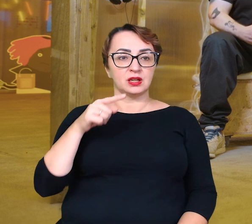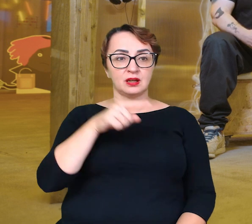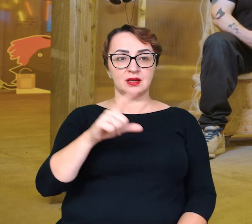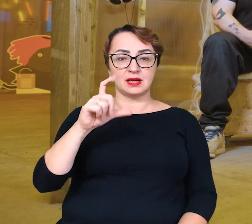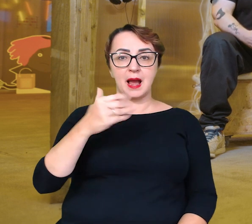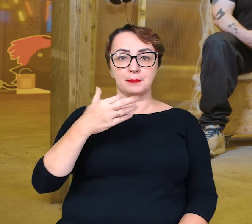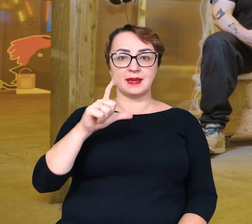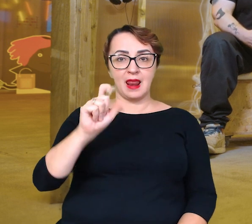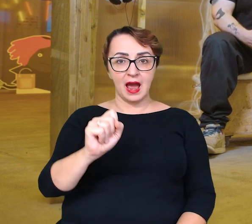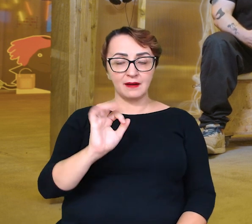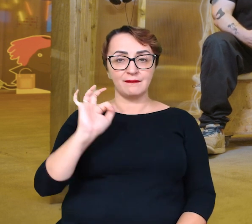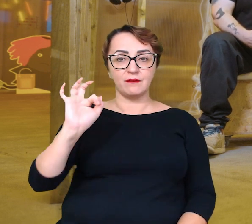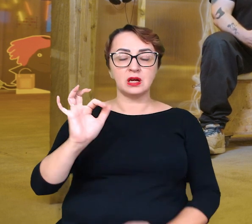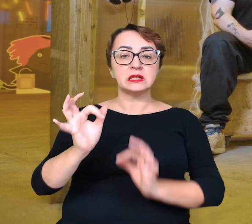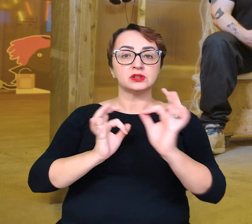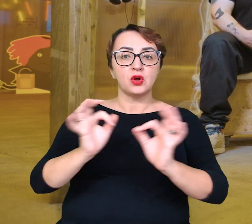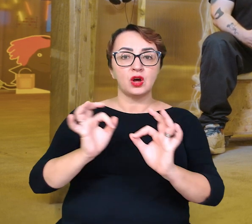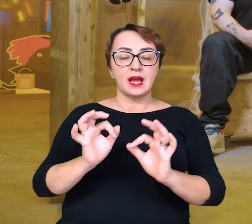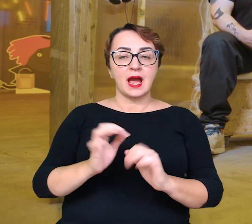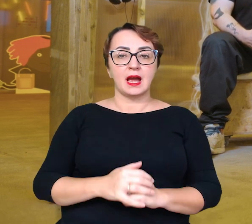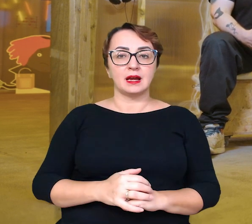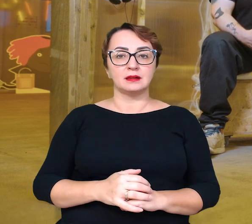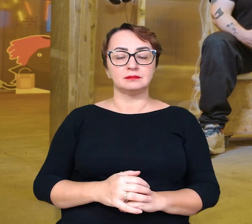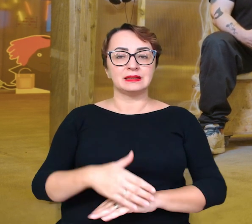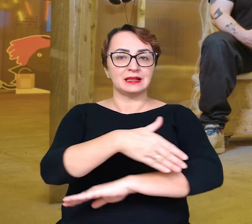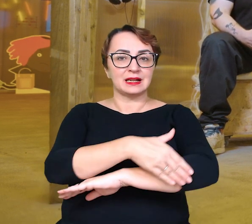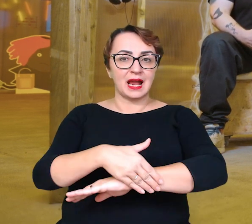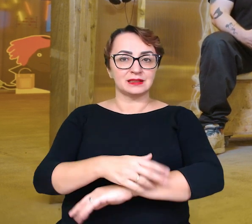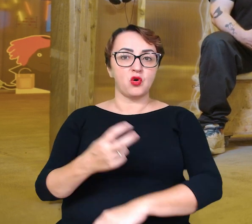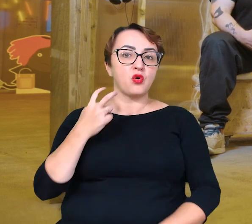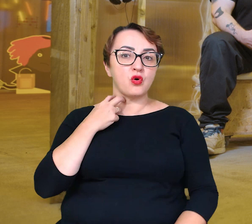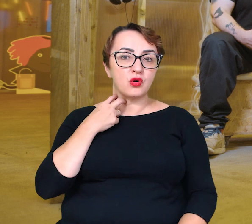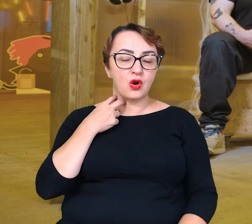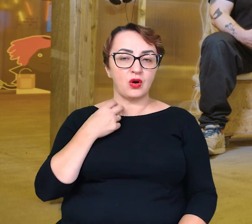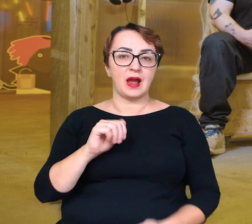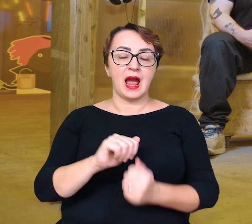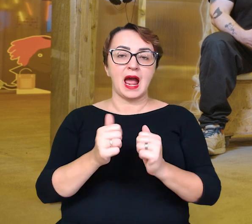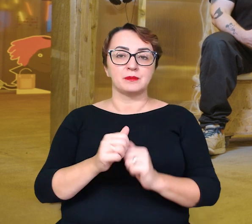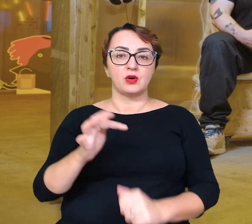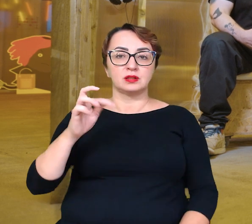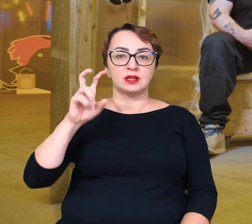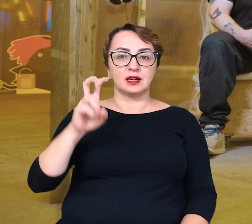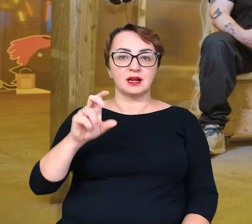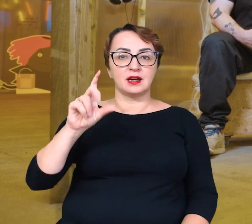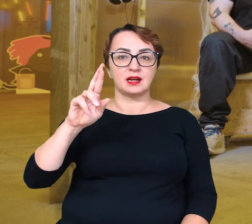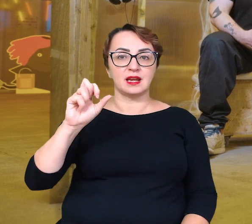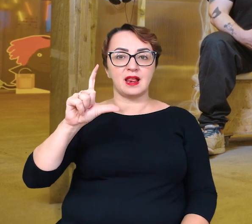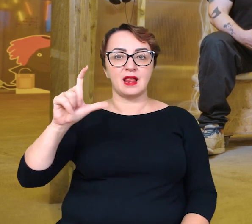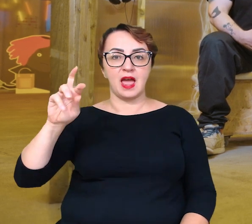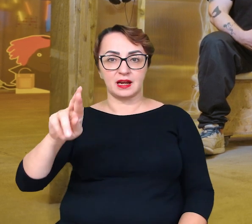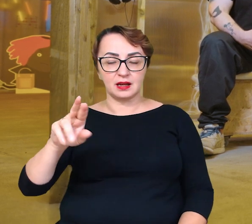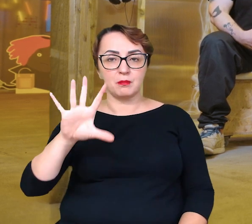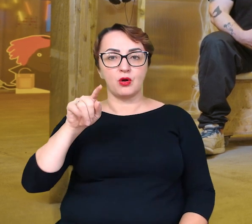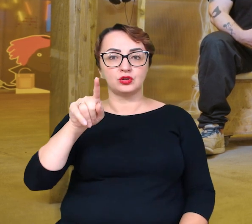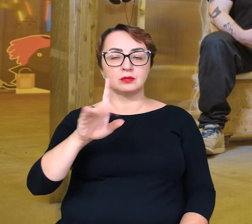Figenschu, to jest historia na granicy horroru, czy takiego skandynawskiego thrillera, dlatego że te spotkania z naturą i